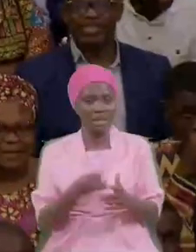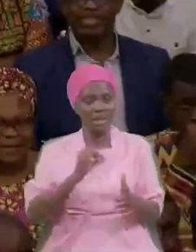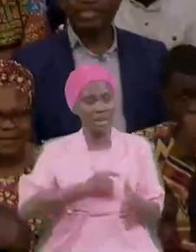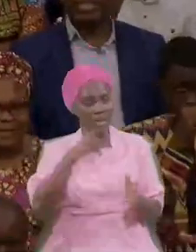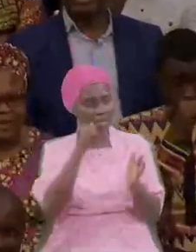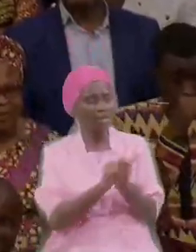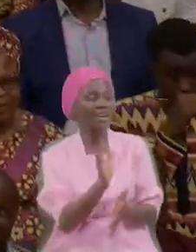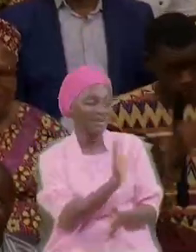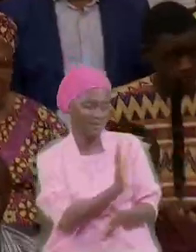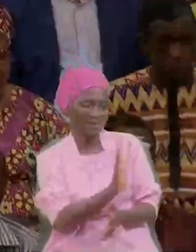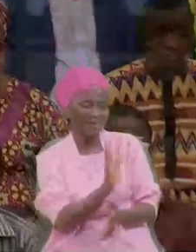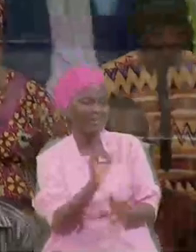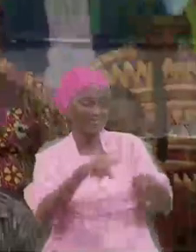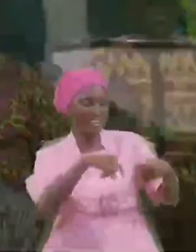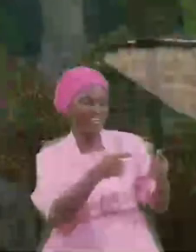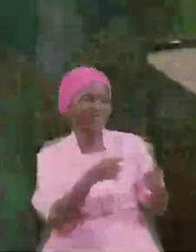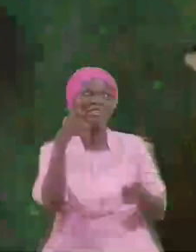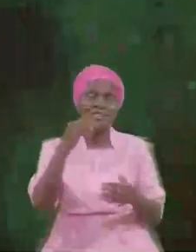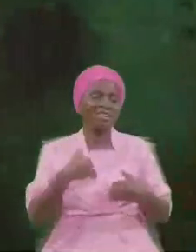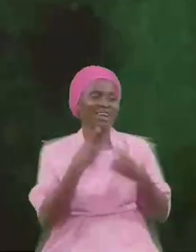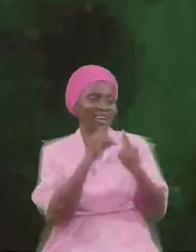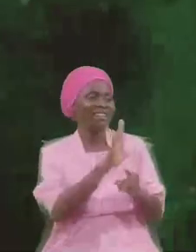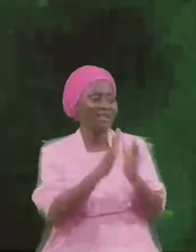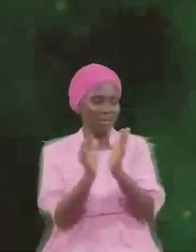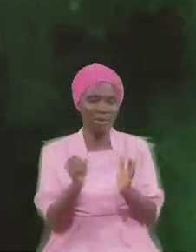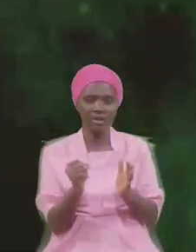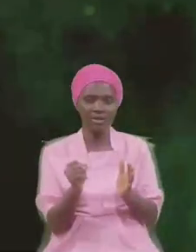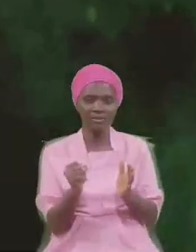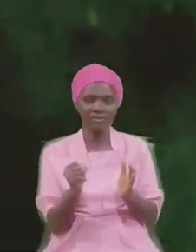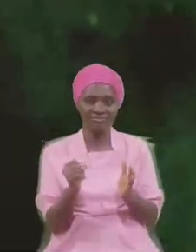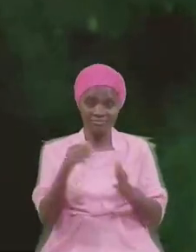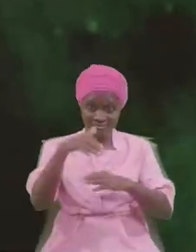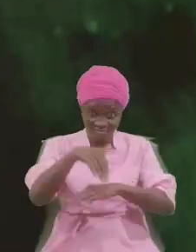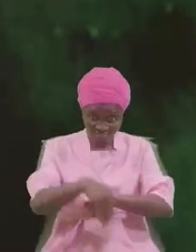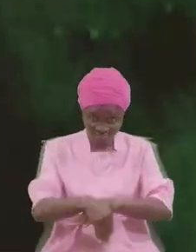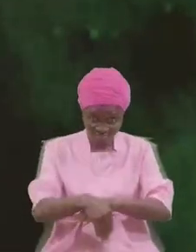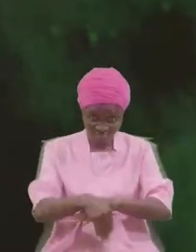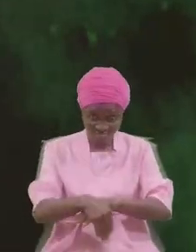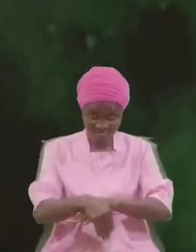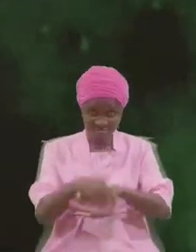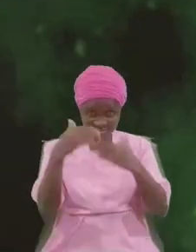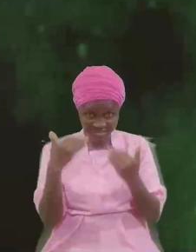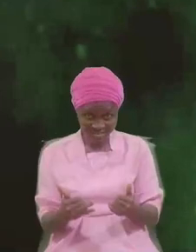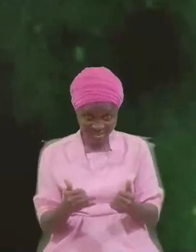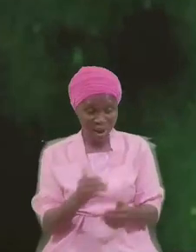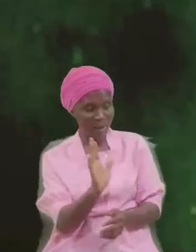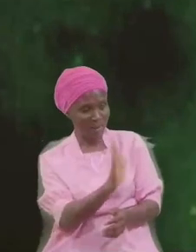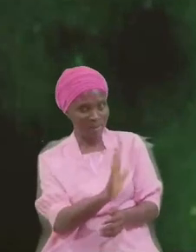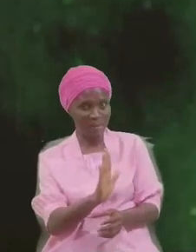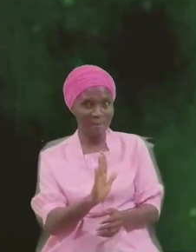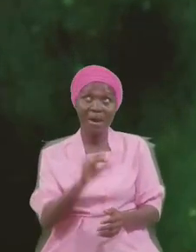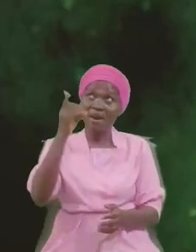dit, au revoir, le Seigneur t'a exaucé. Ce soir, au revoir, le Seigneur t'a exaucé.